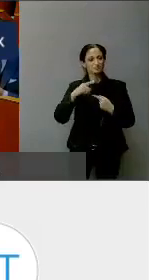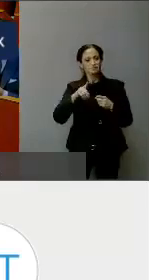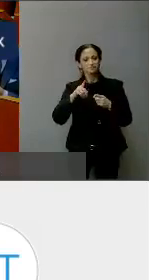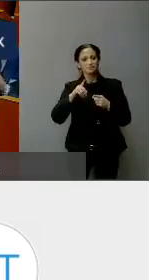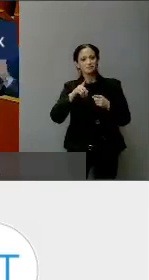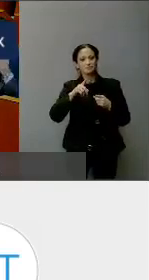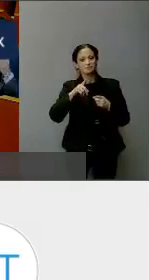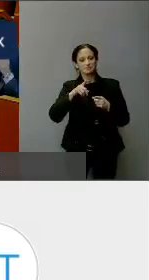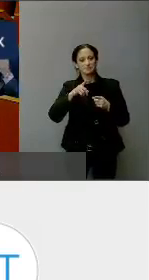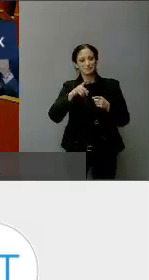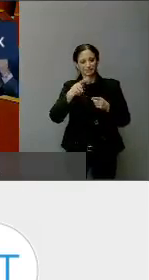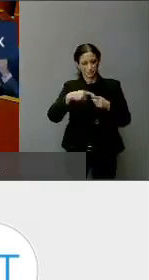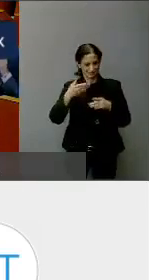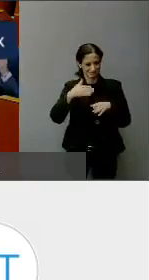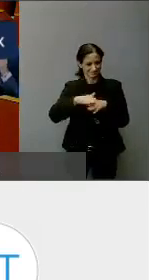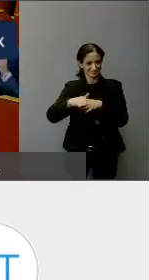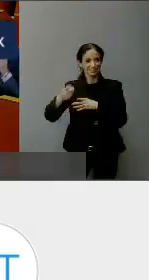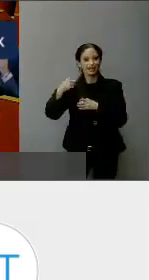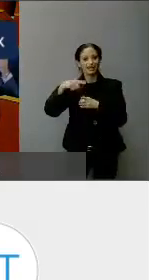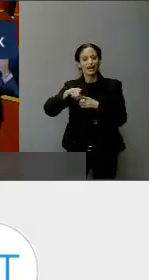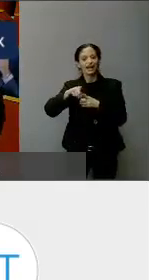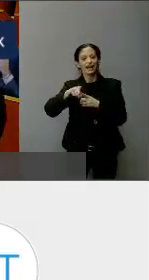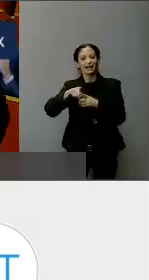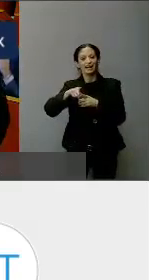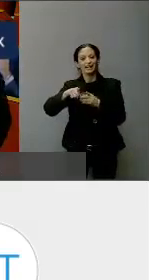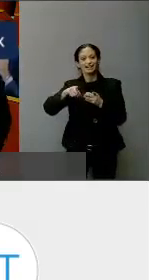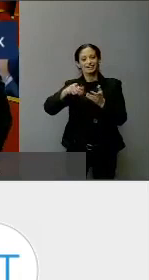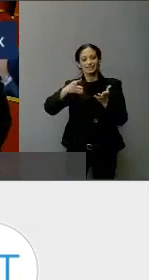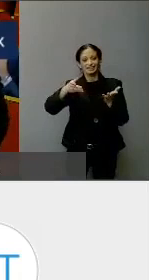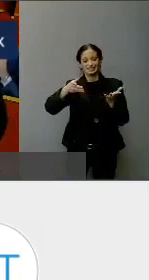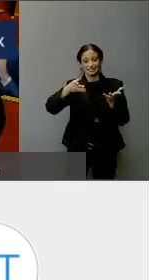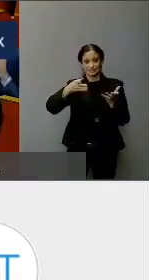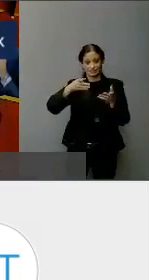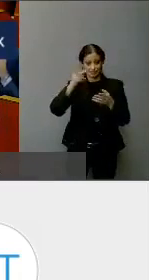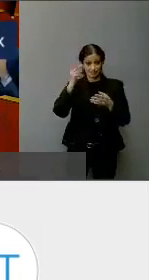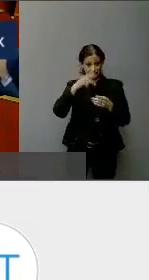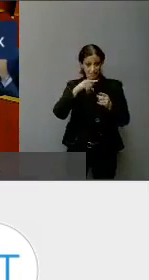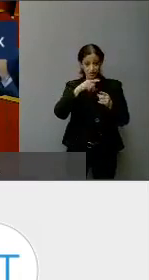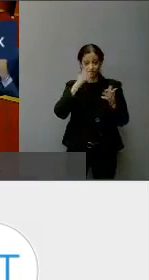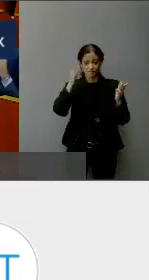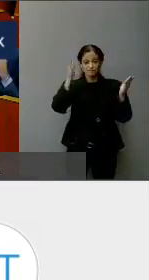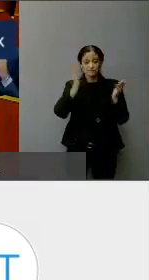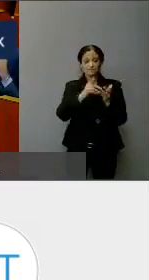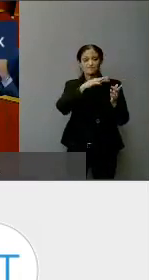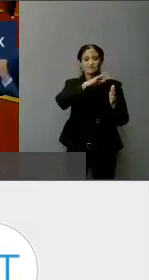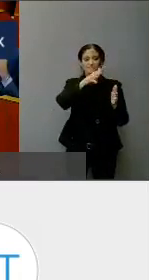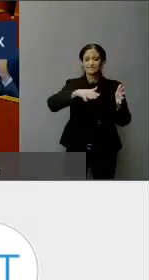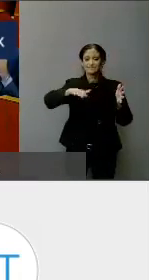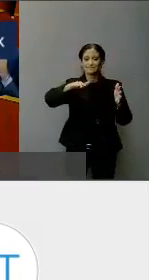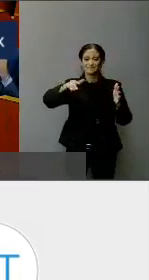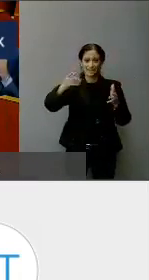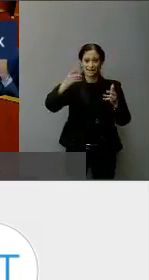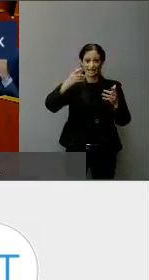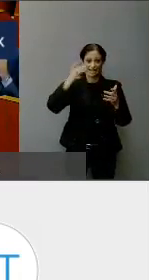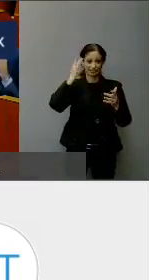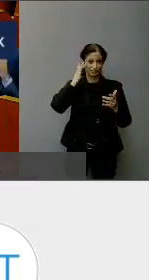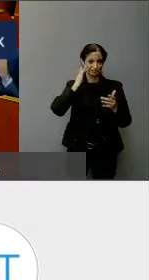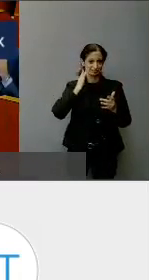anche quella dal punto di vista idrogeologico fragile ma voi raccogliete le 4.500